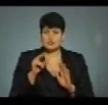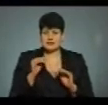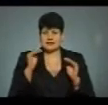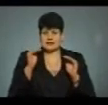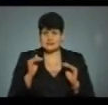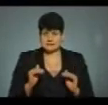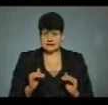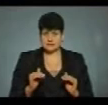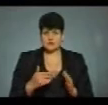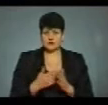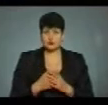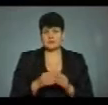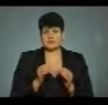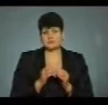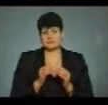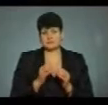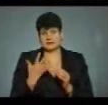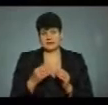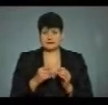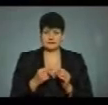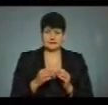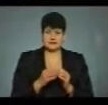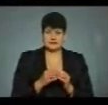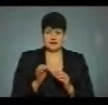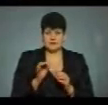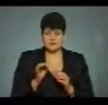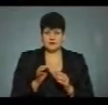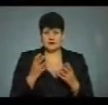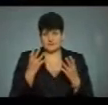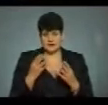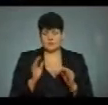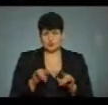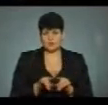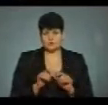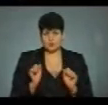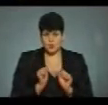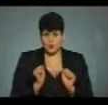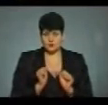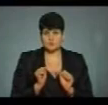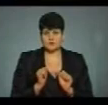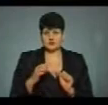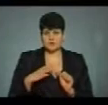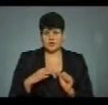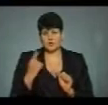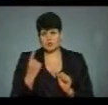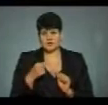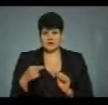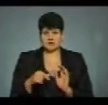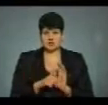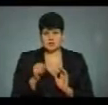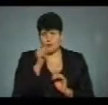до 50 градусів морозу і достатньо буде низькою денна температура. Чекаємо 1-6